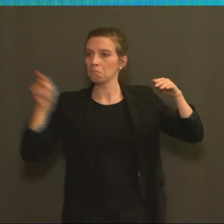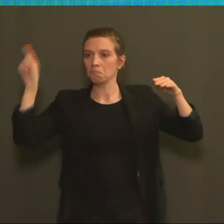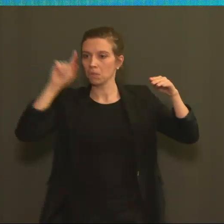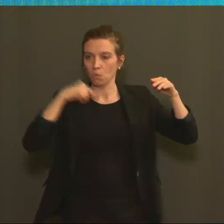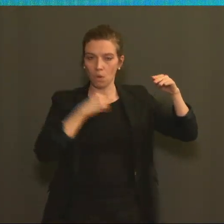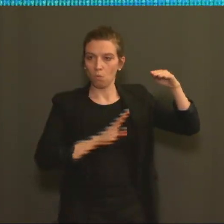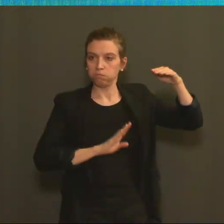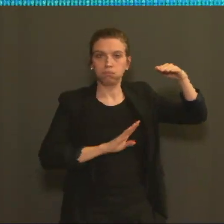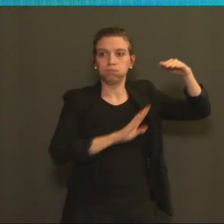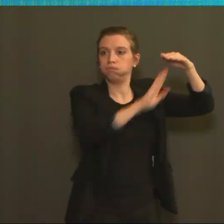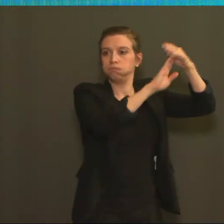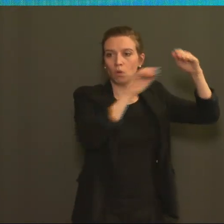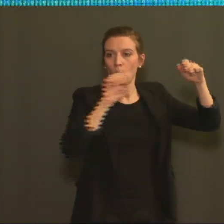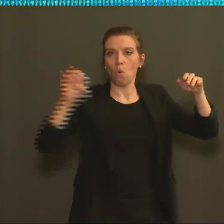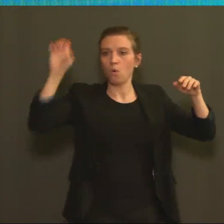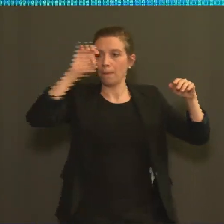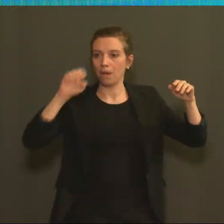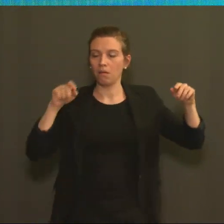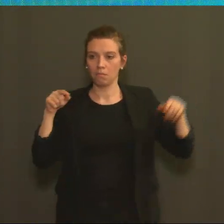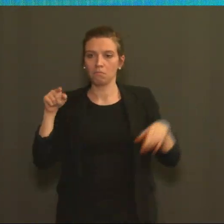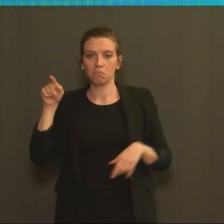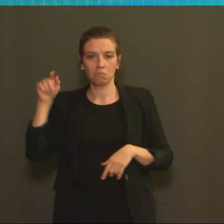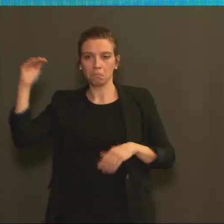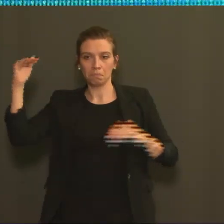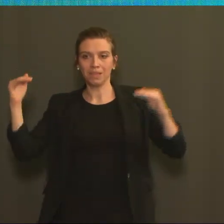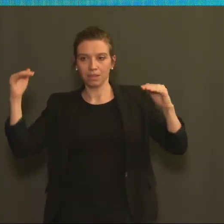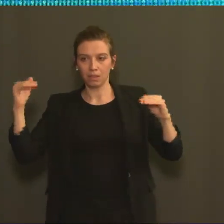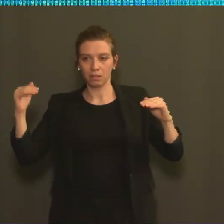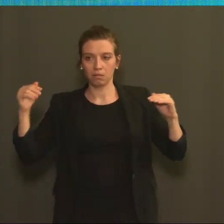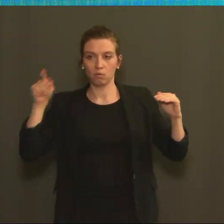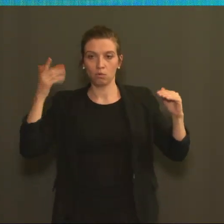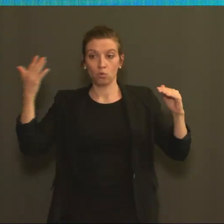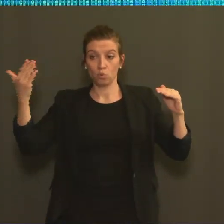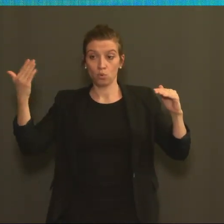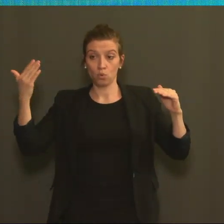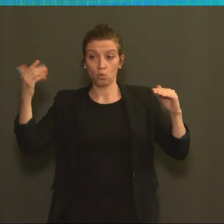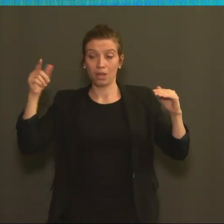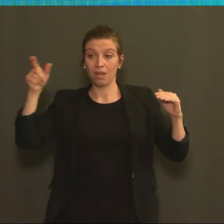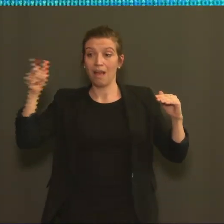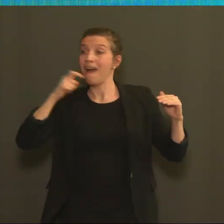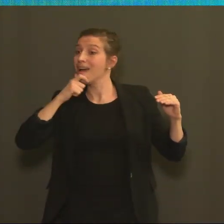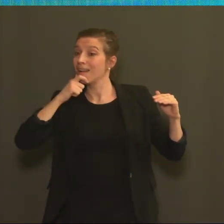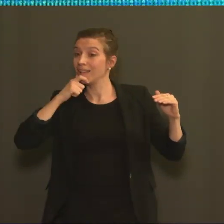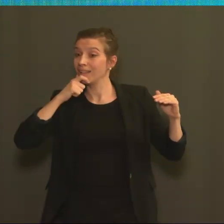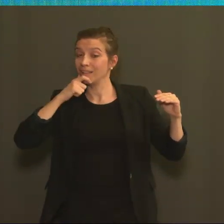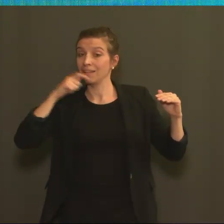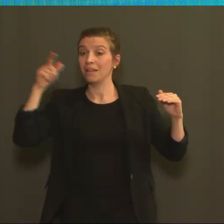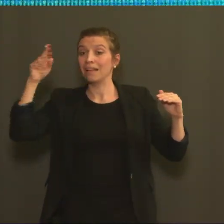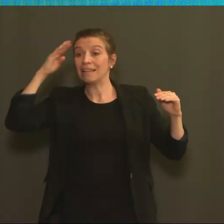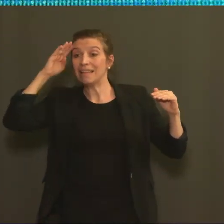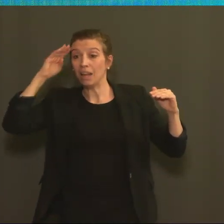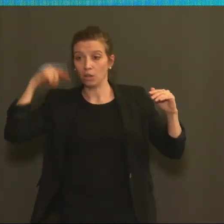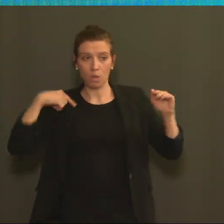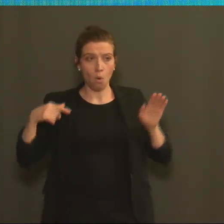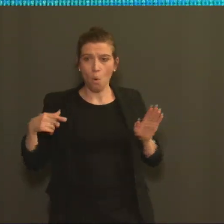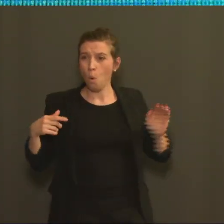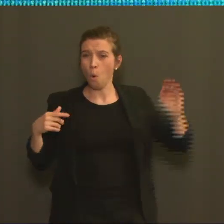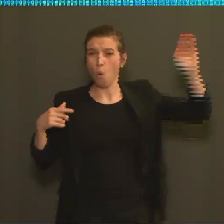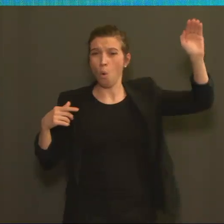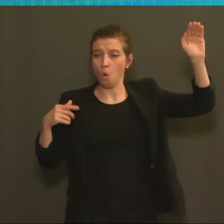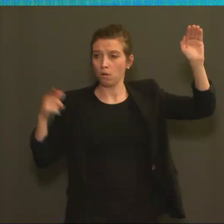hoger dan die van engeland hoger dan die van ierland nu op dat ogenblik was ons bewakingssysteem nog niet zo goed